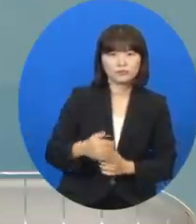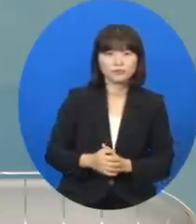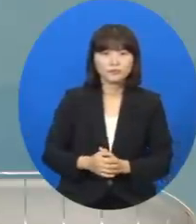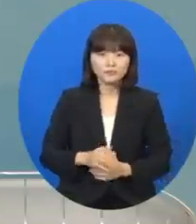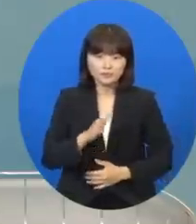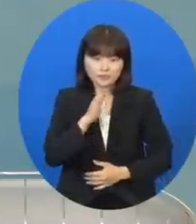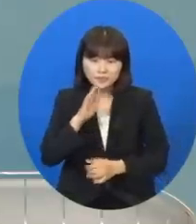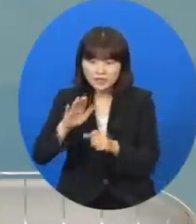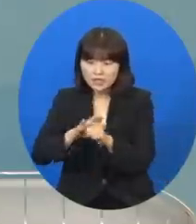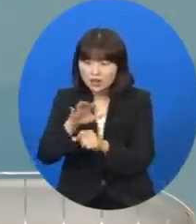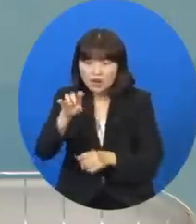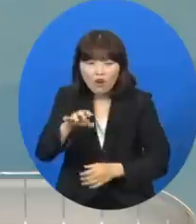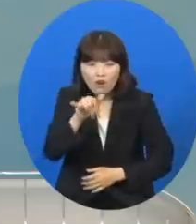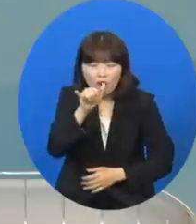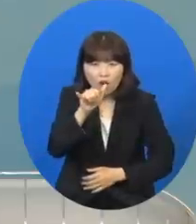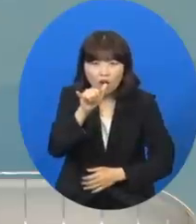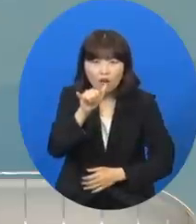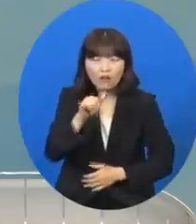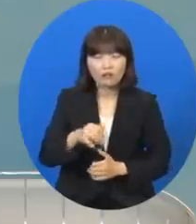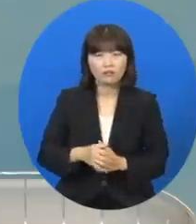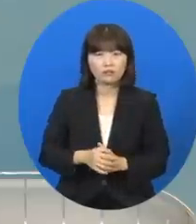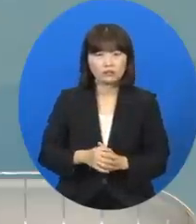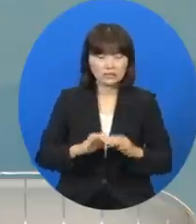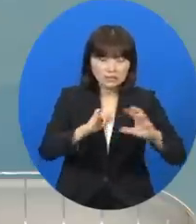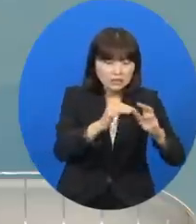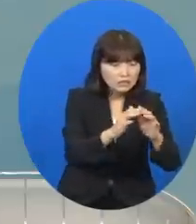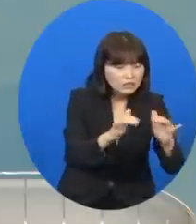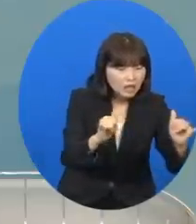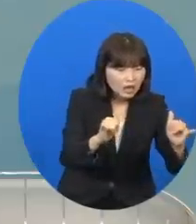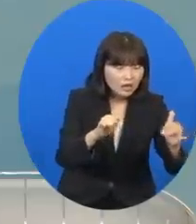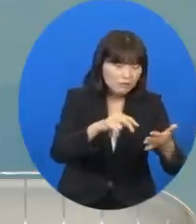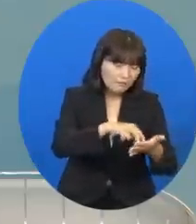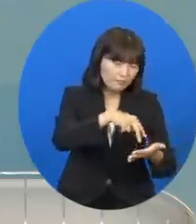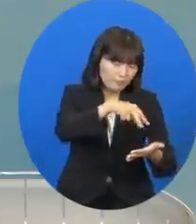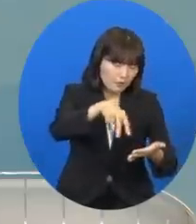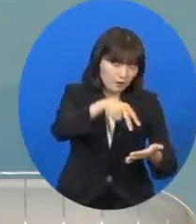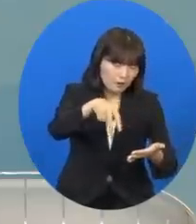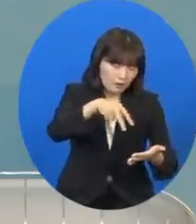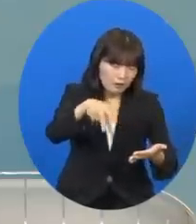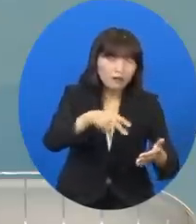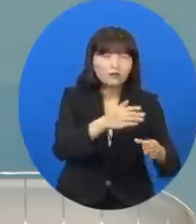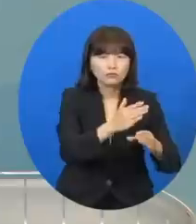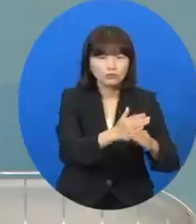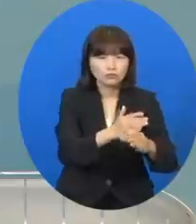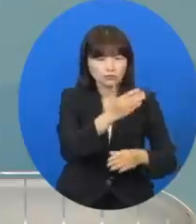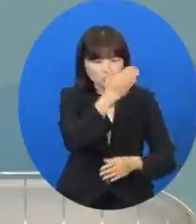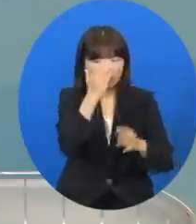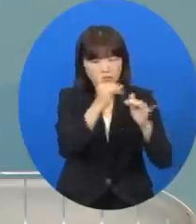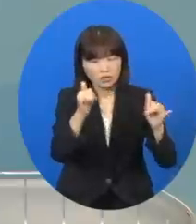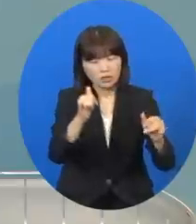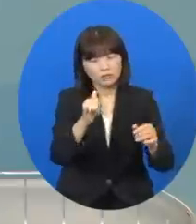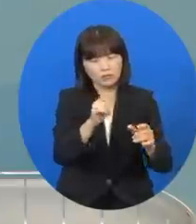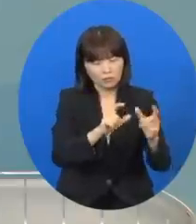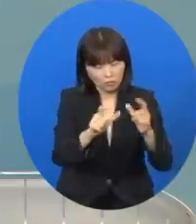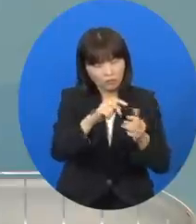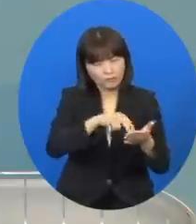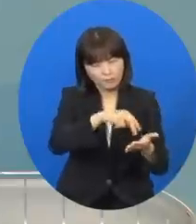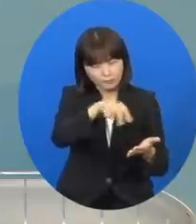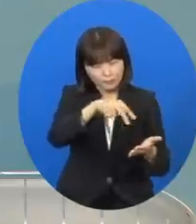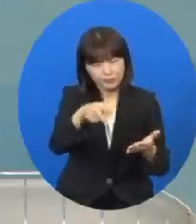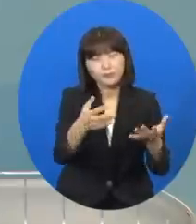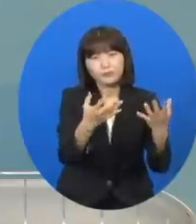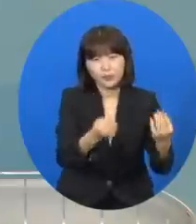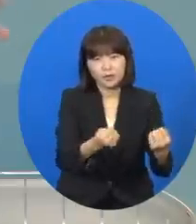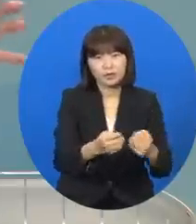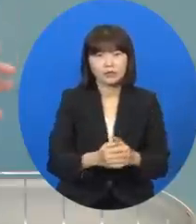진짜 사랑이 어디 있나? 세상 사람들이 방황하고 있어요. 특히 젊은 세대가. 그렇게 교회가